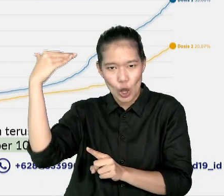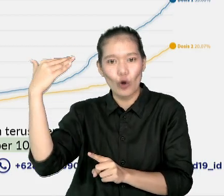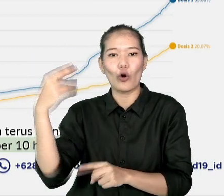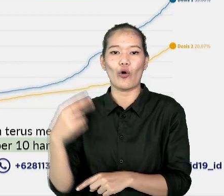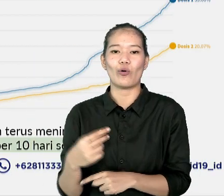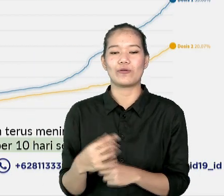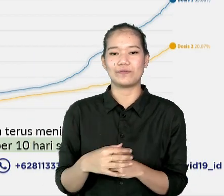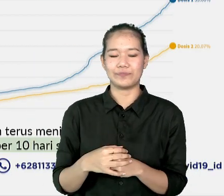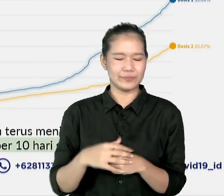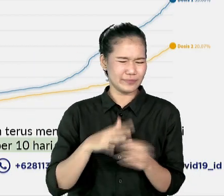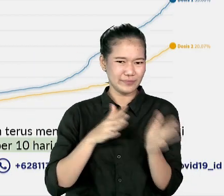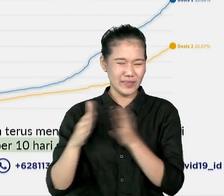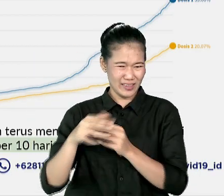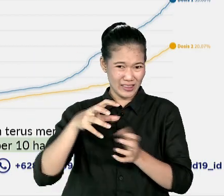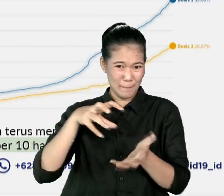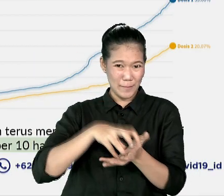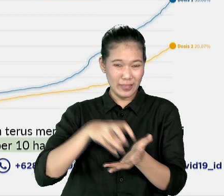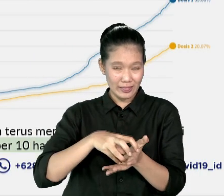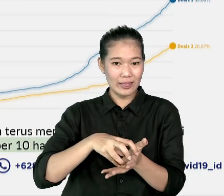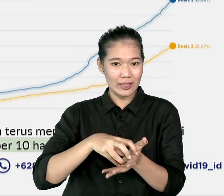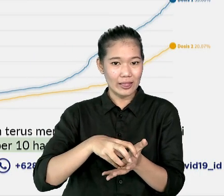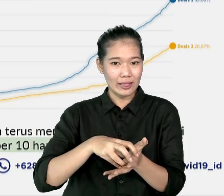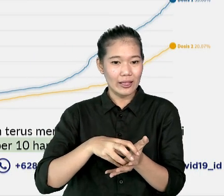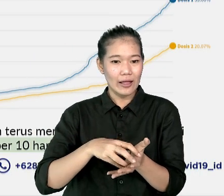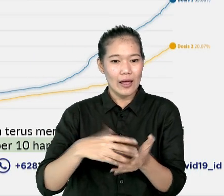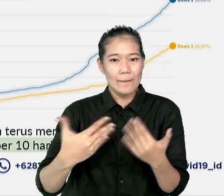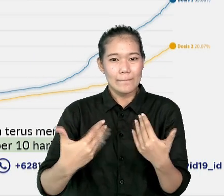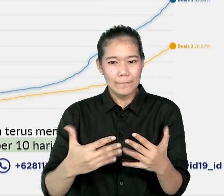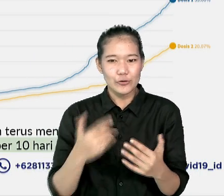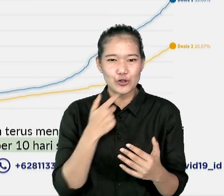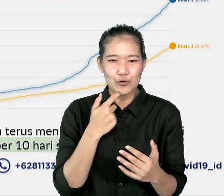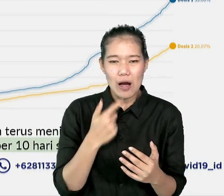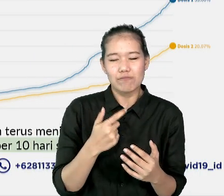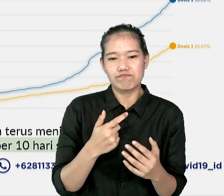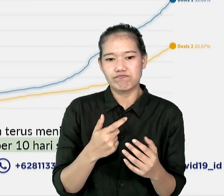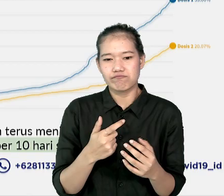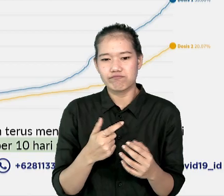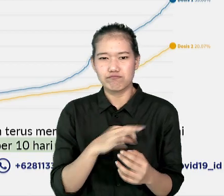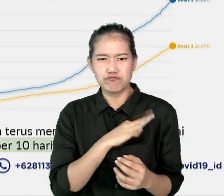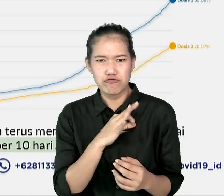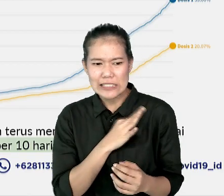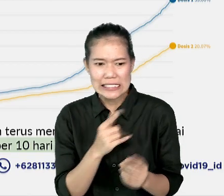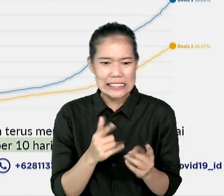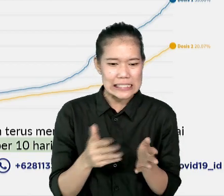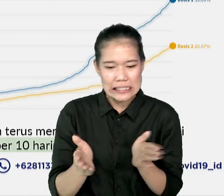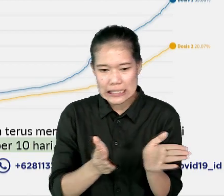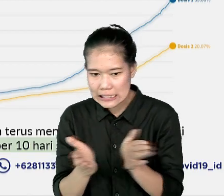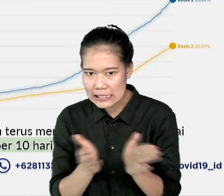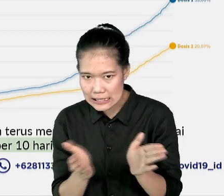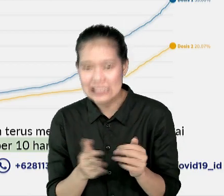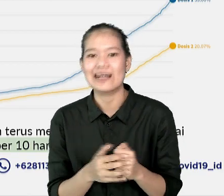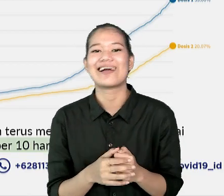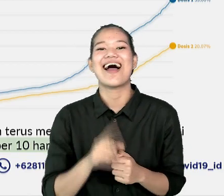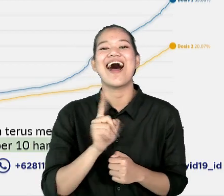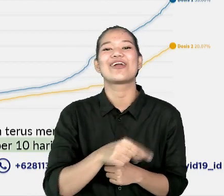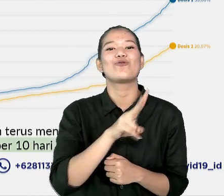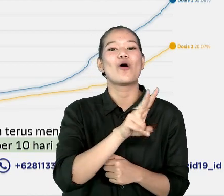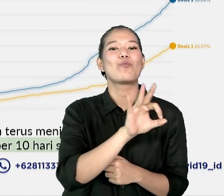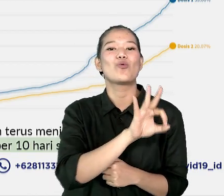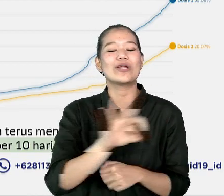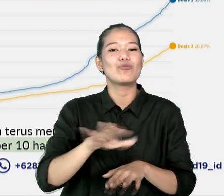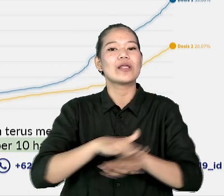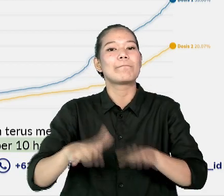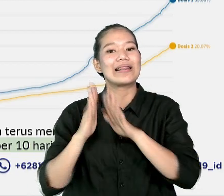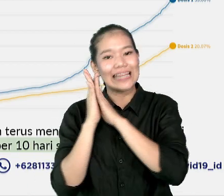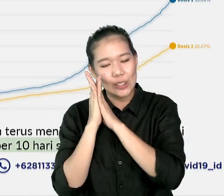terpusat juga difungsikan untuk mengurangi beban rumah sakit rujukan, di mana terdapat hingga lebih dari 20.000 tempat